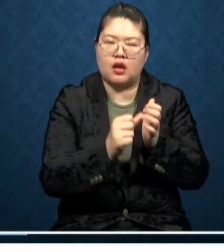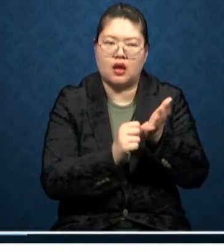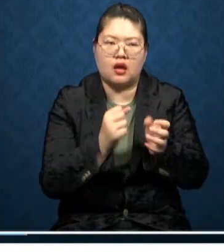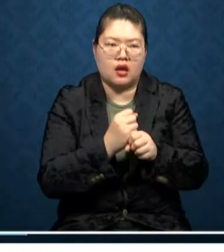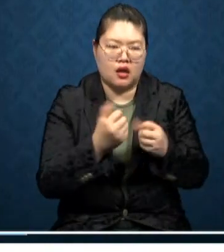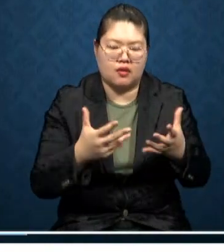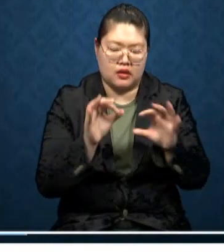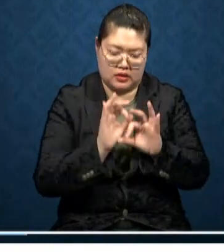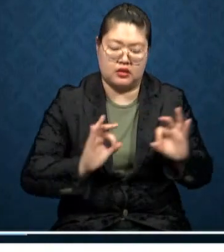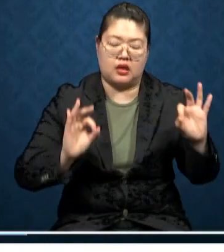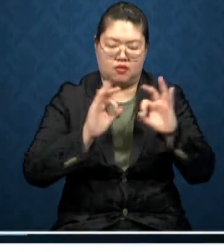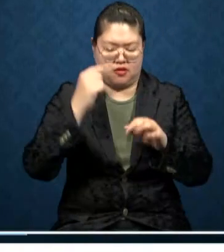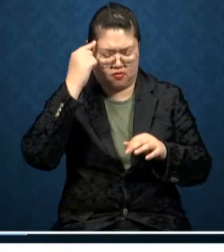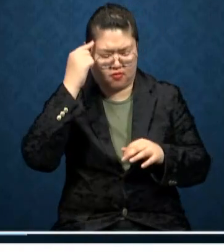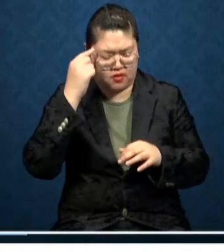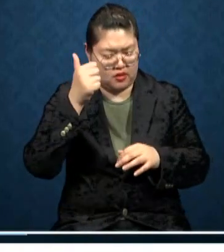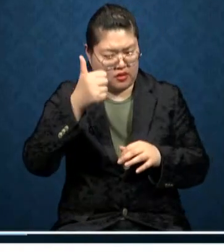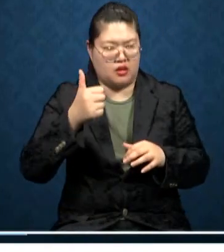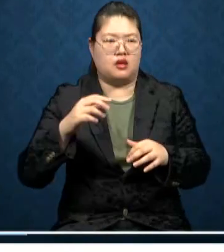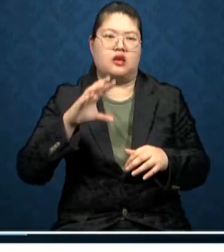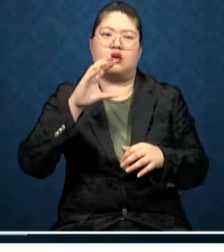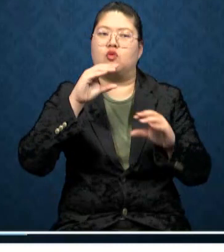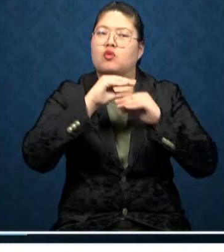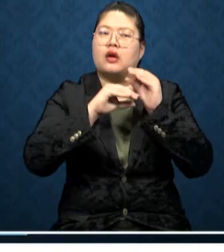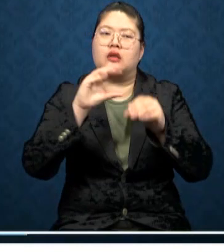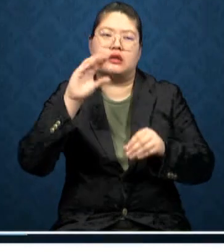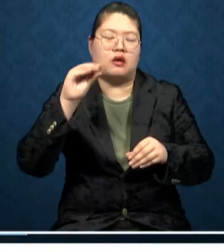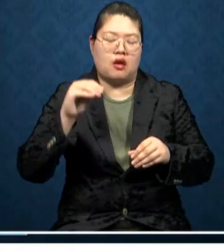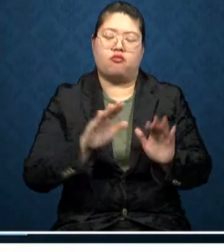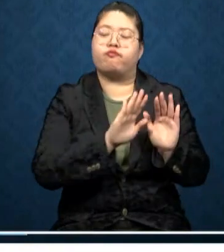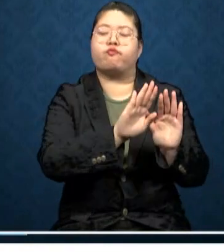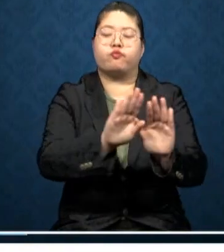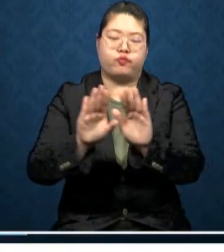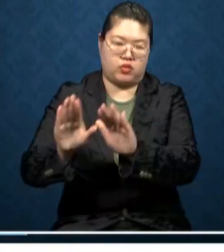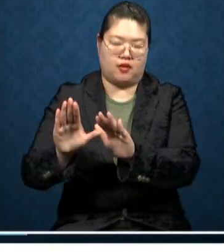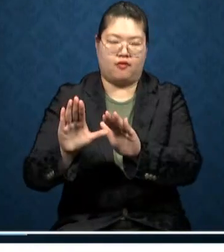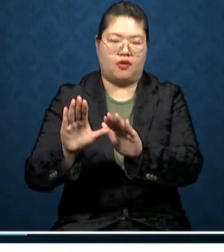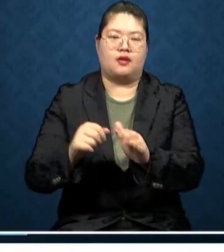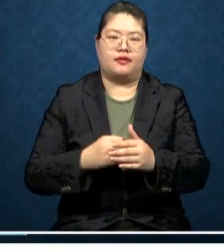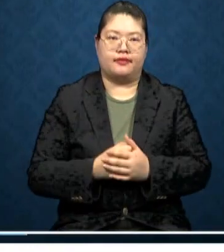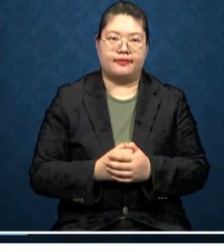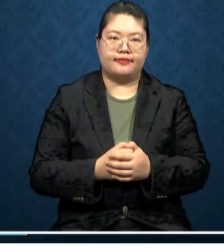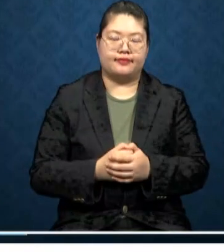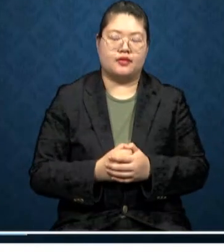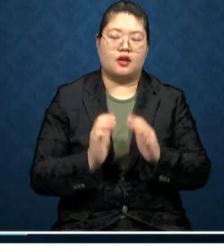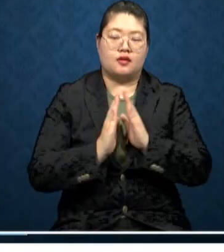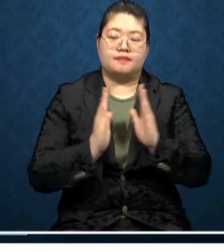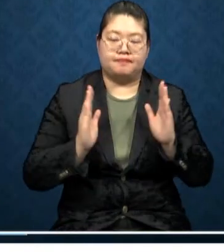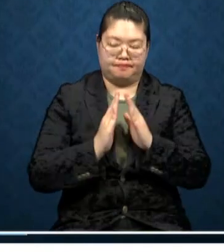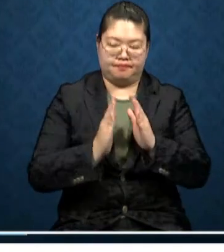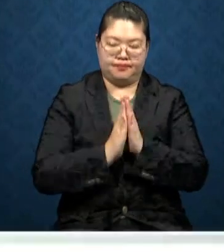หลอมใจใช้ปัญญา Star stampของฝาก Star STEMไว้กับทุกท่านครับขอขอบคุณท่านประธาน